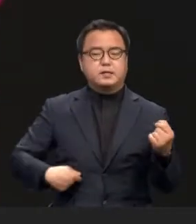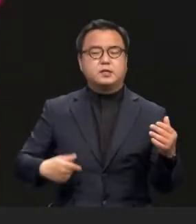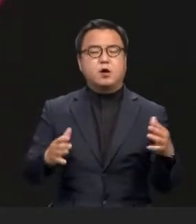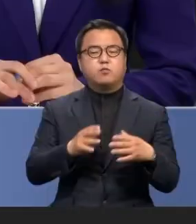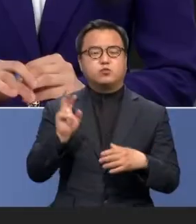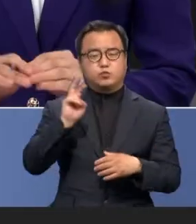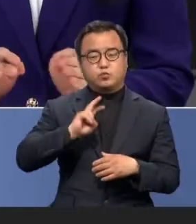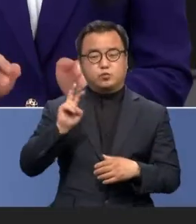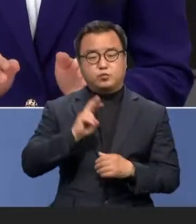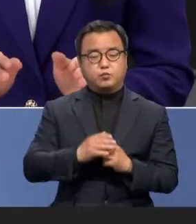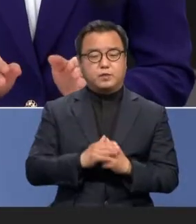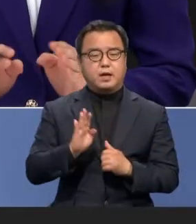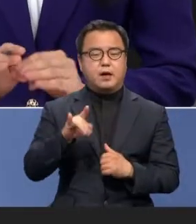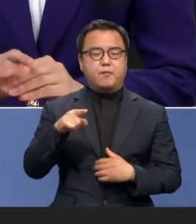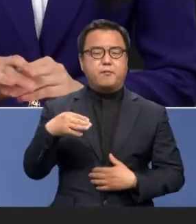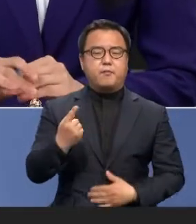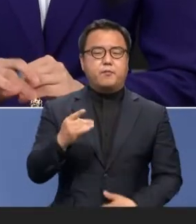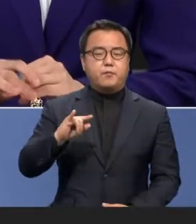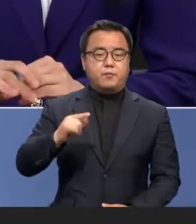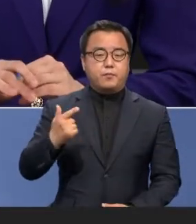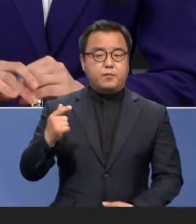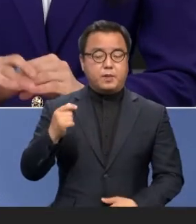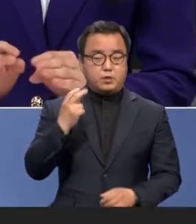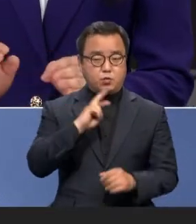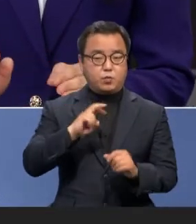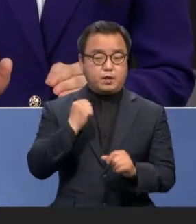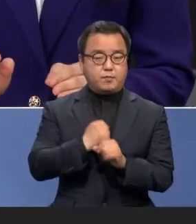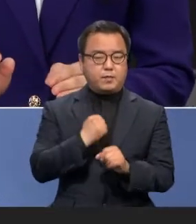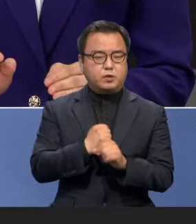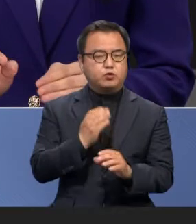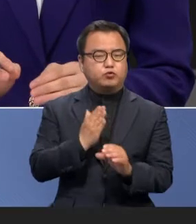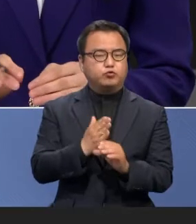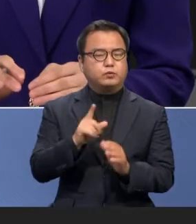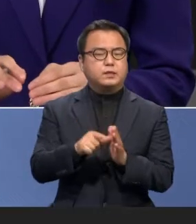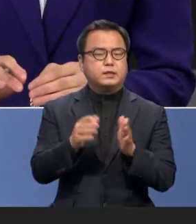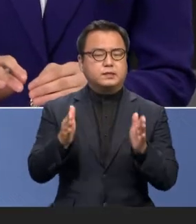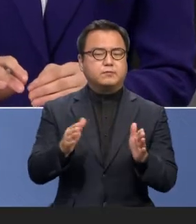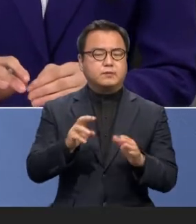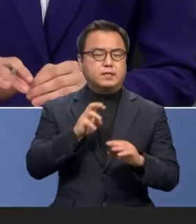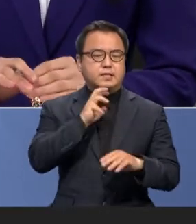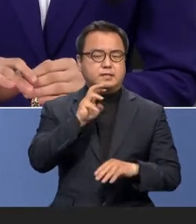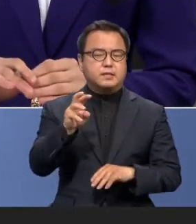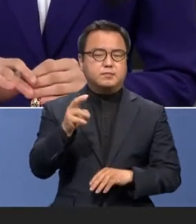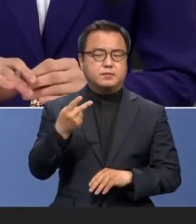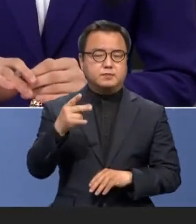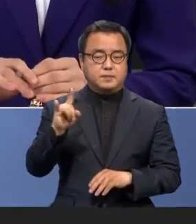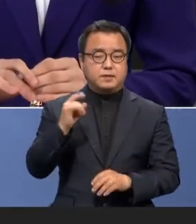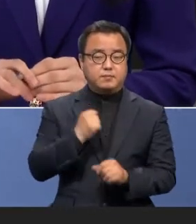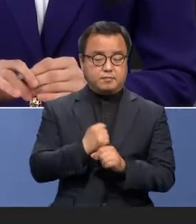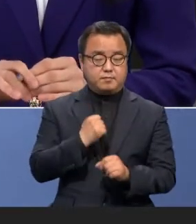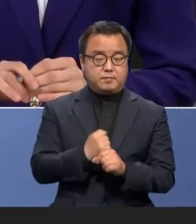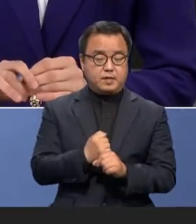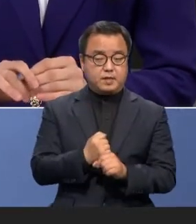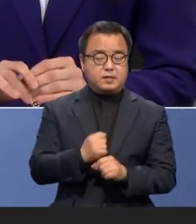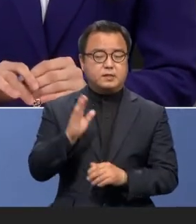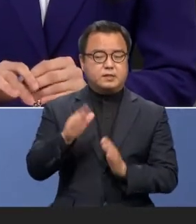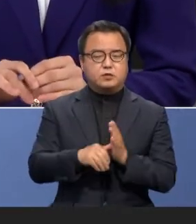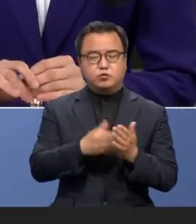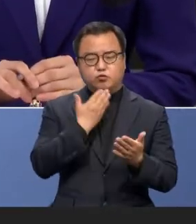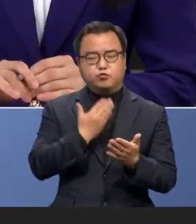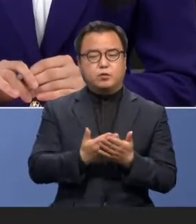협주곡은 베토벤의 작곡 인생의 중기라고 할 수 있는 30대에 만들어졌습니다. 중기 시기에 있었던 중요한